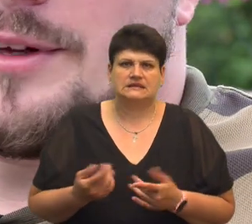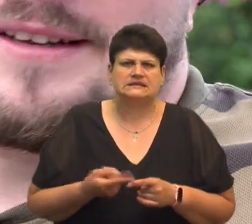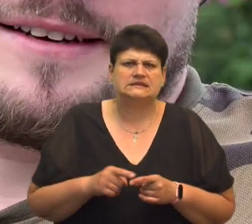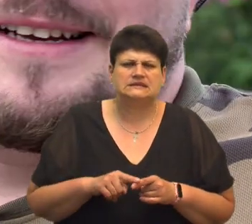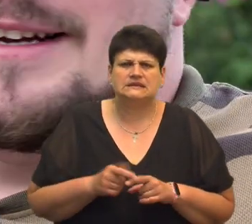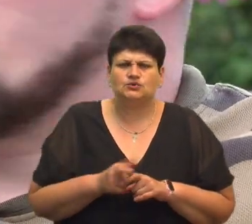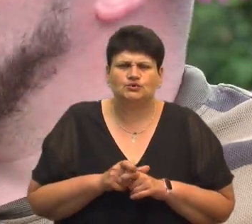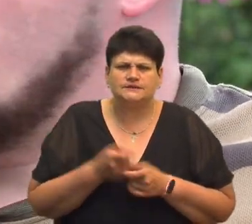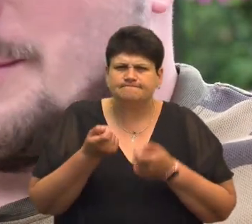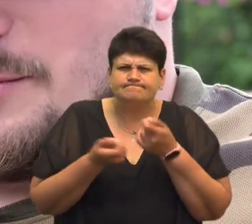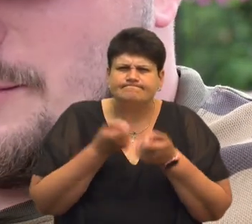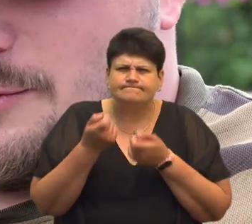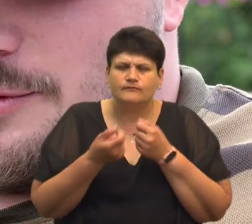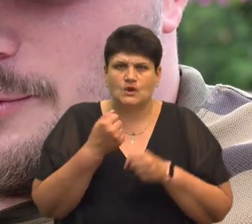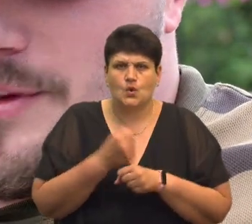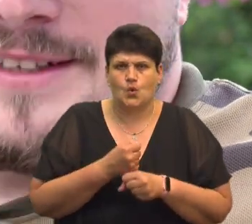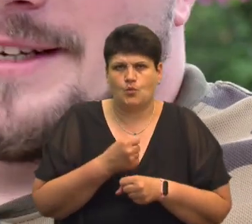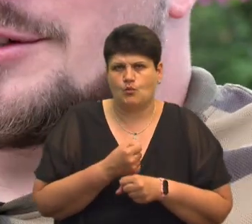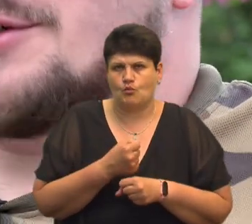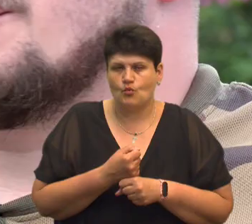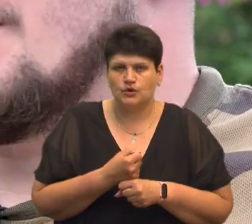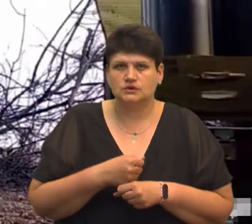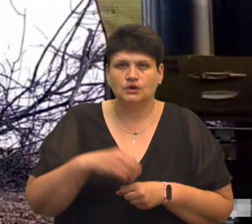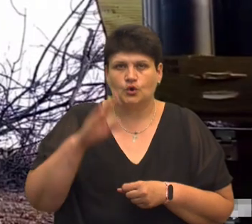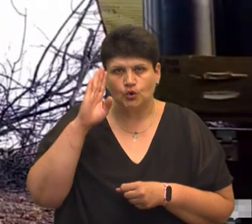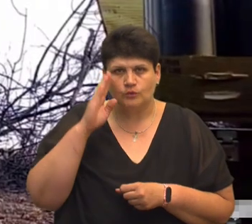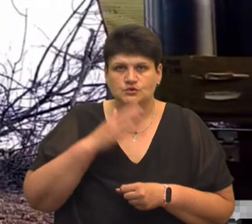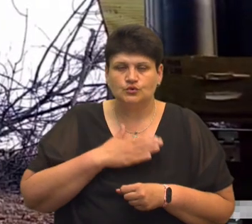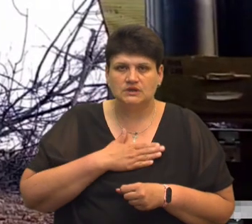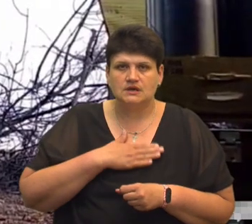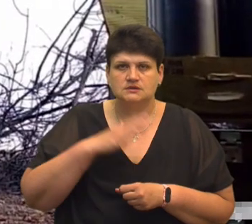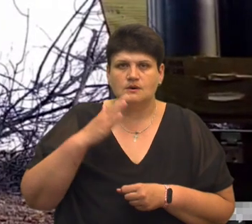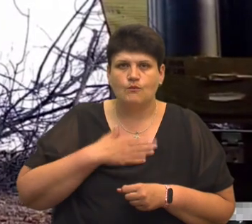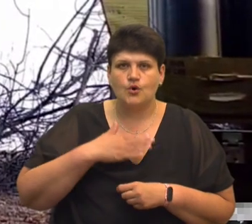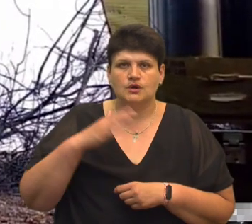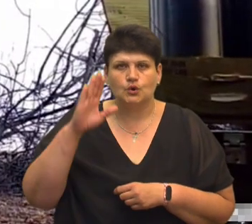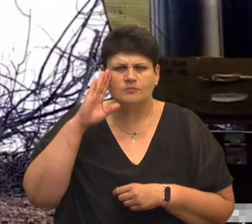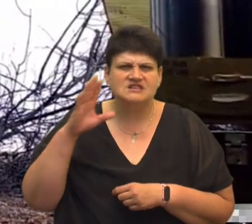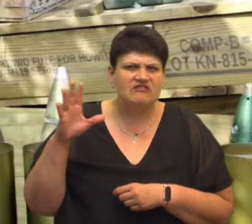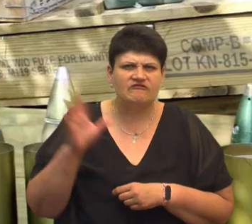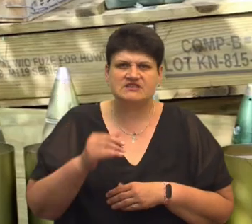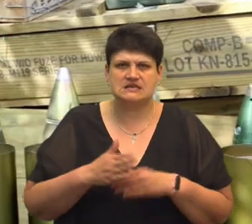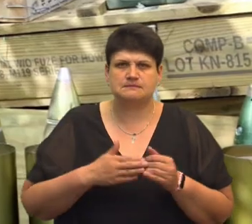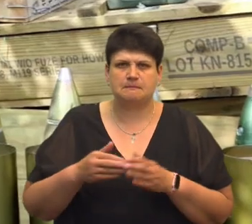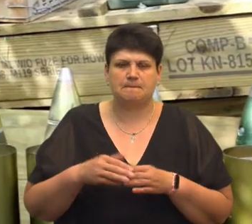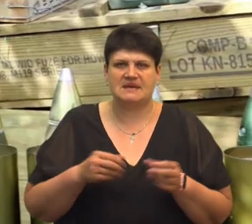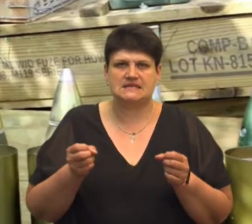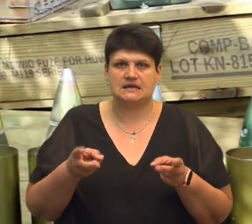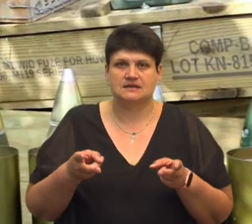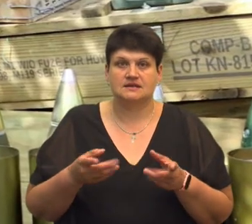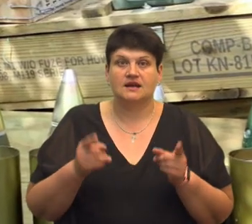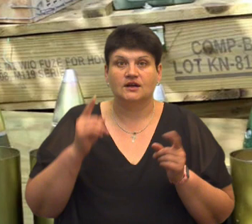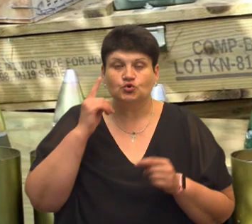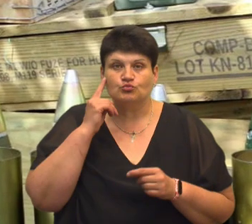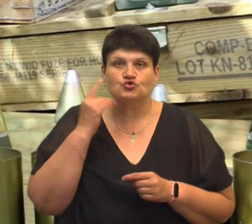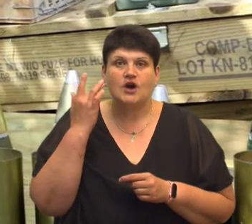тендітна робота. Хлопці в нас, я вважаю, що мої хлопці всі спеціалісти. Я думаю, що навіть американські спеці такі